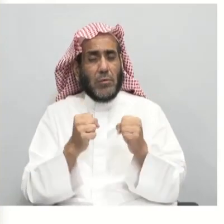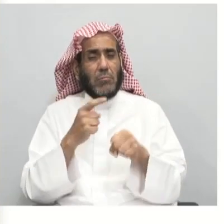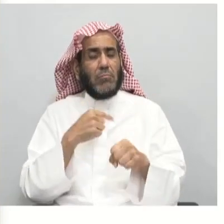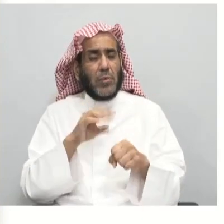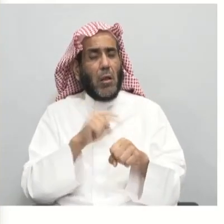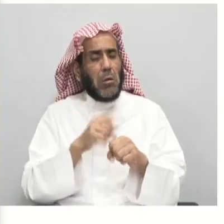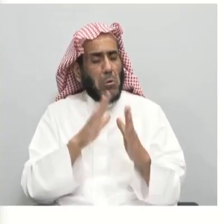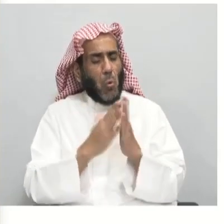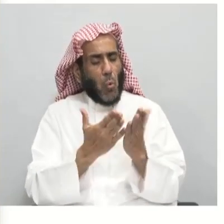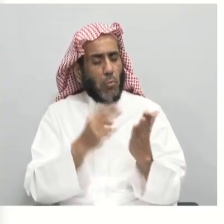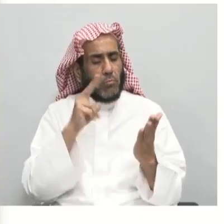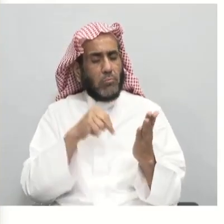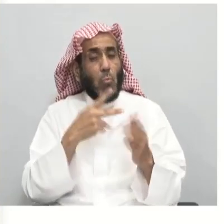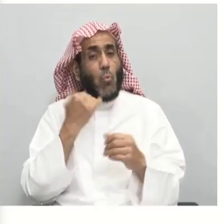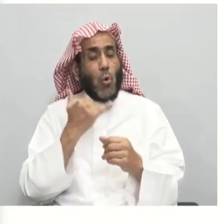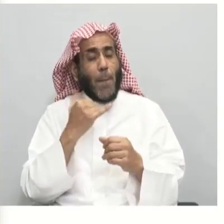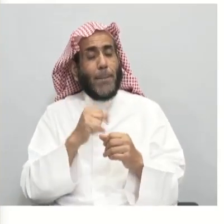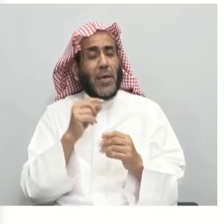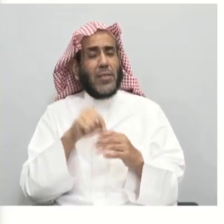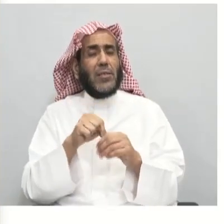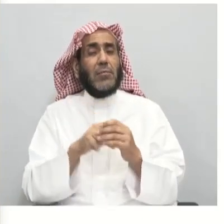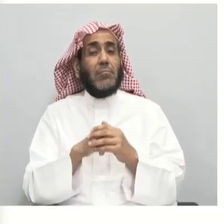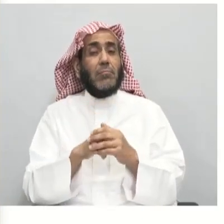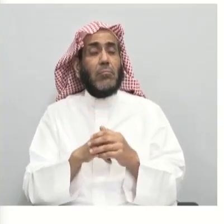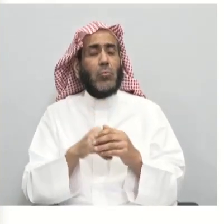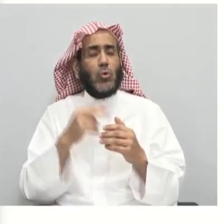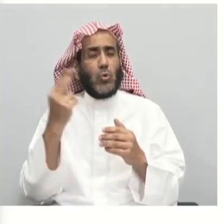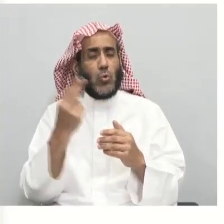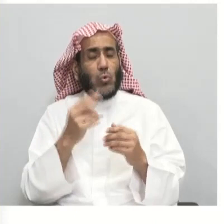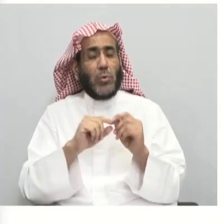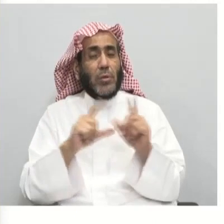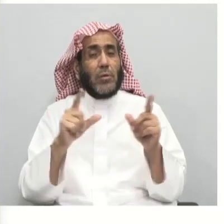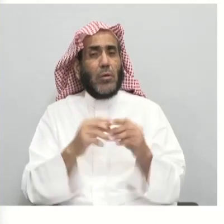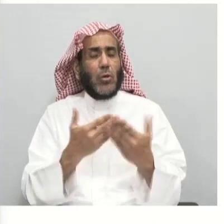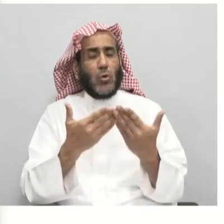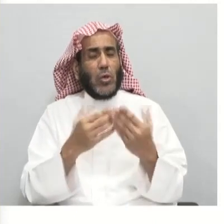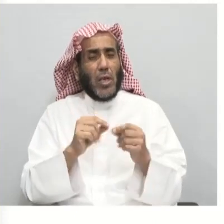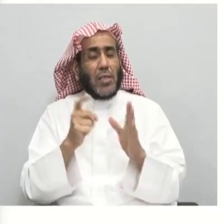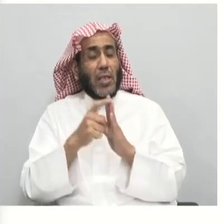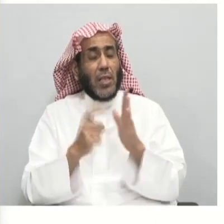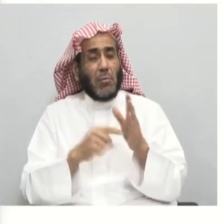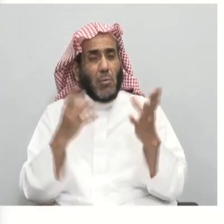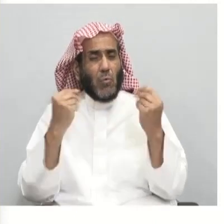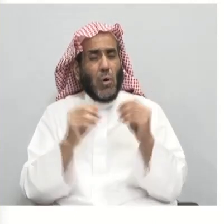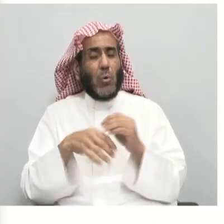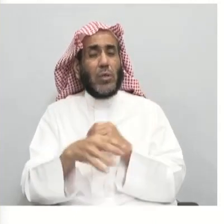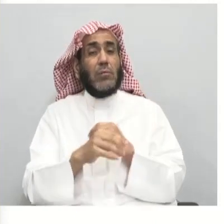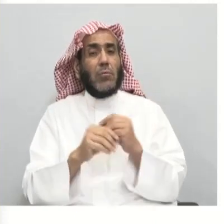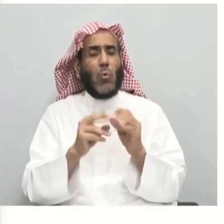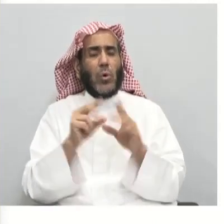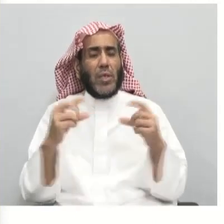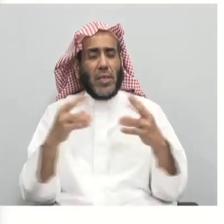الحاجه اذا مهمه جدا ان الرسوم الايضاحيه تساعد على تنظيم المعلومات وتصنيفها